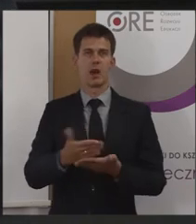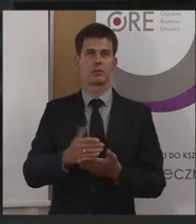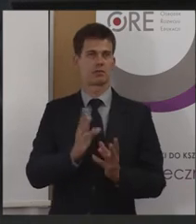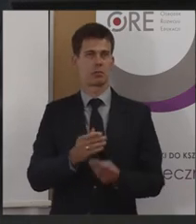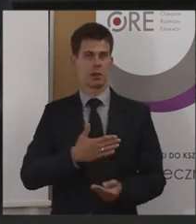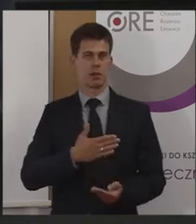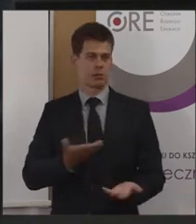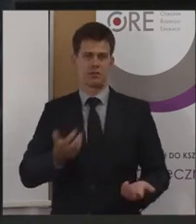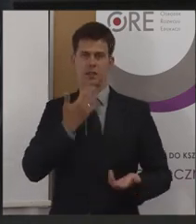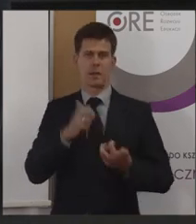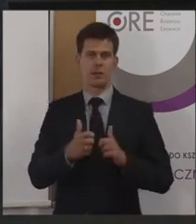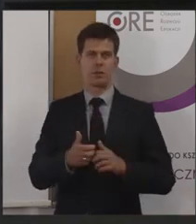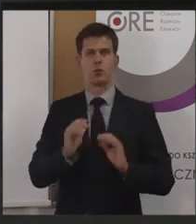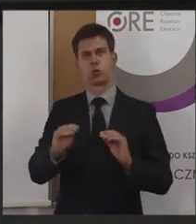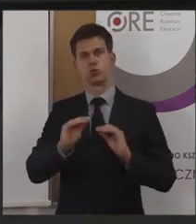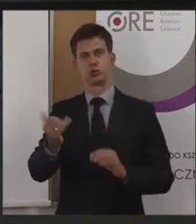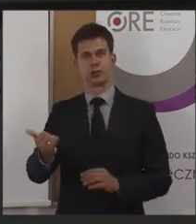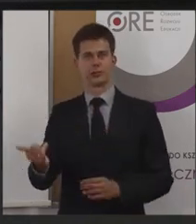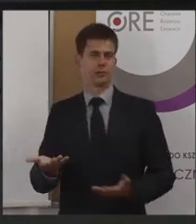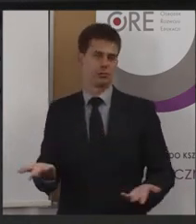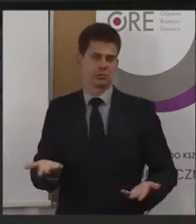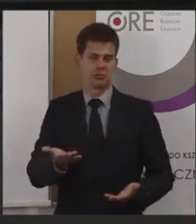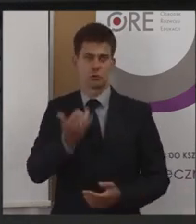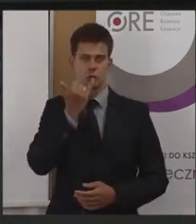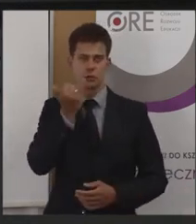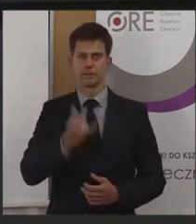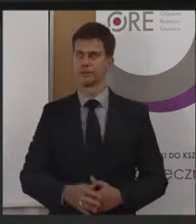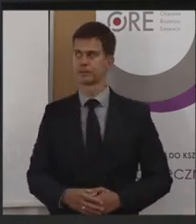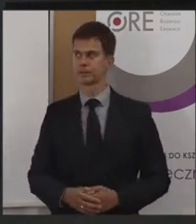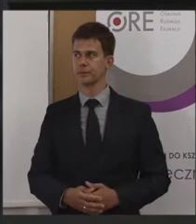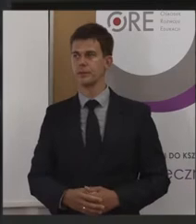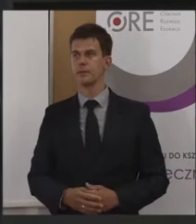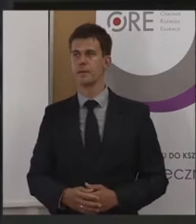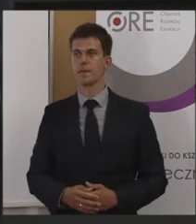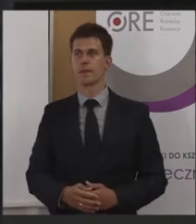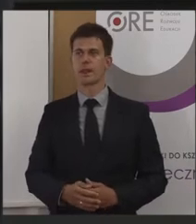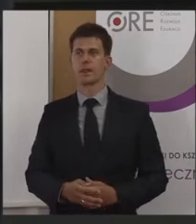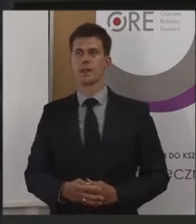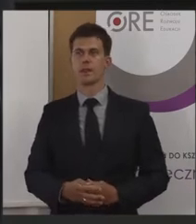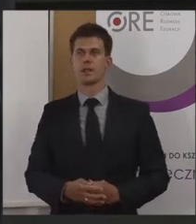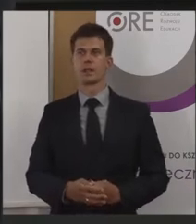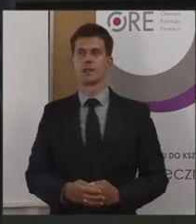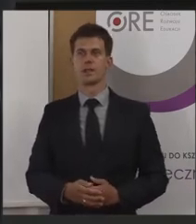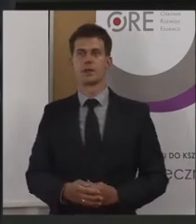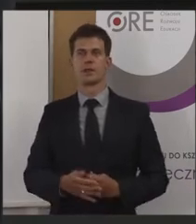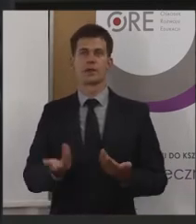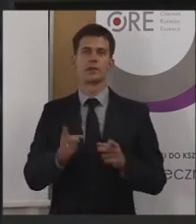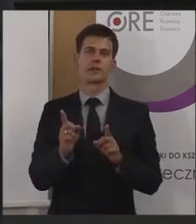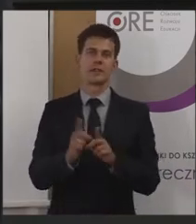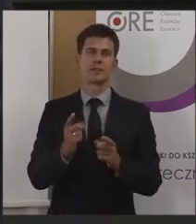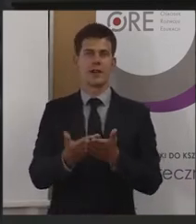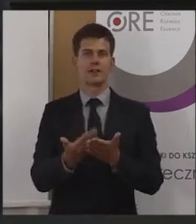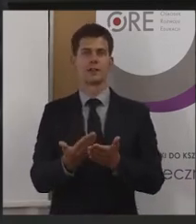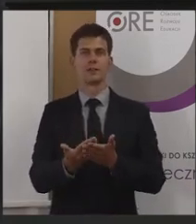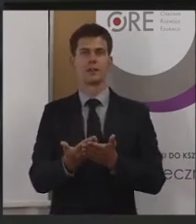swoich, problemy edukacyjne swoich pełnosprawnych uczniów. Także no, generalnie